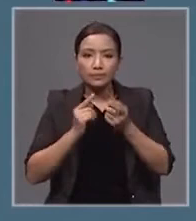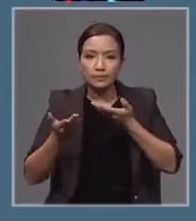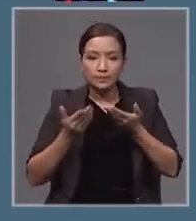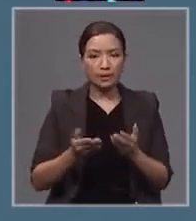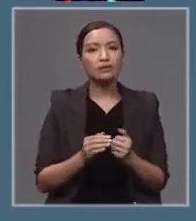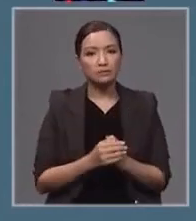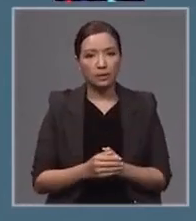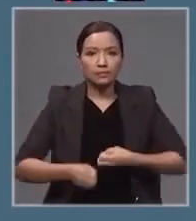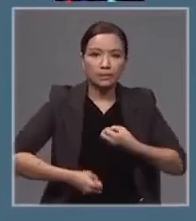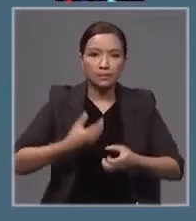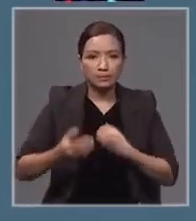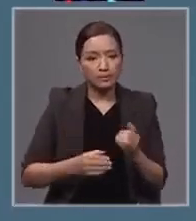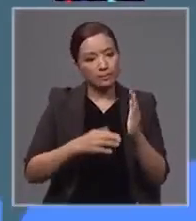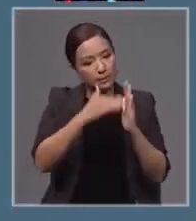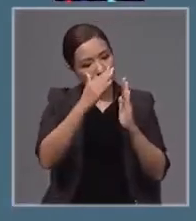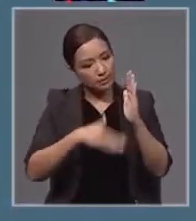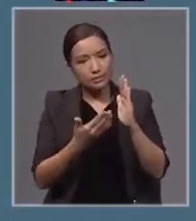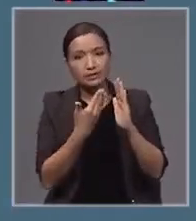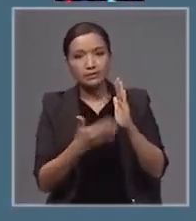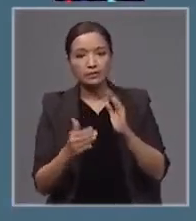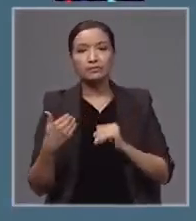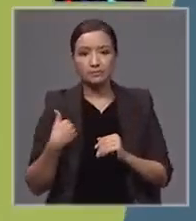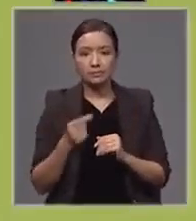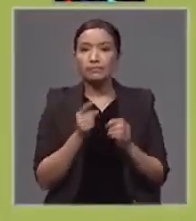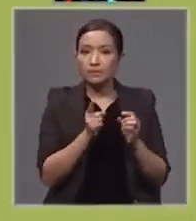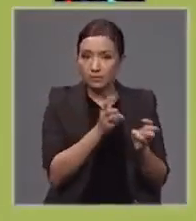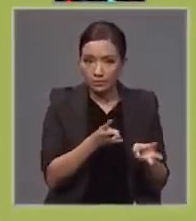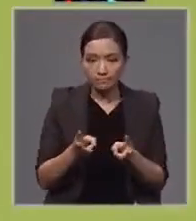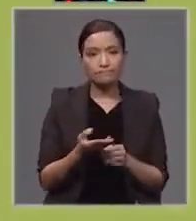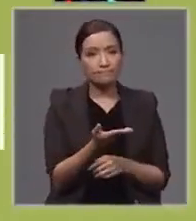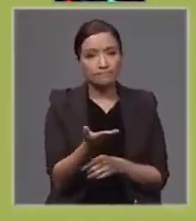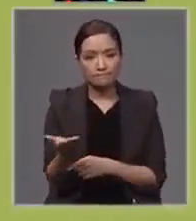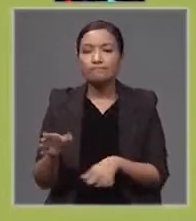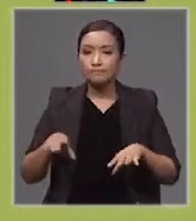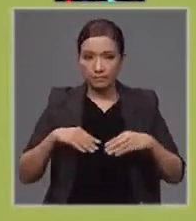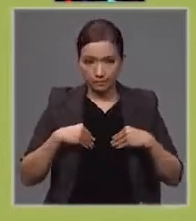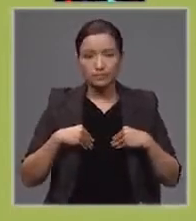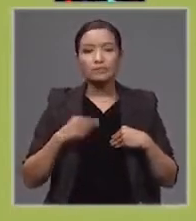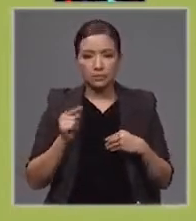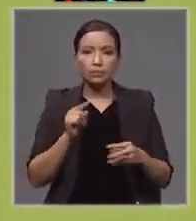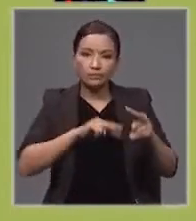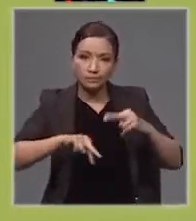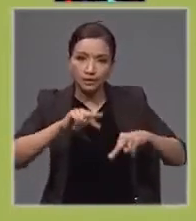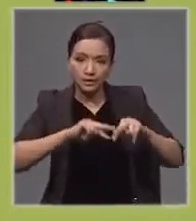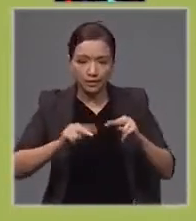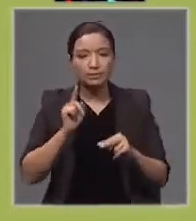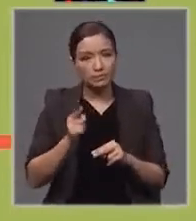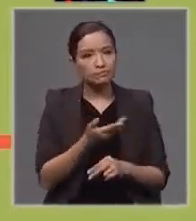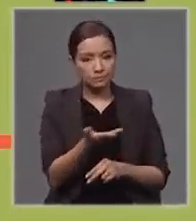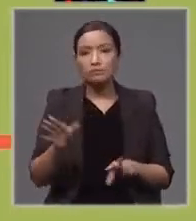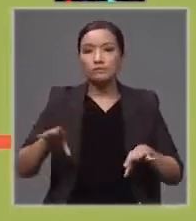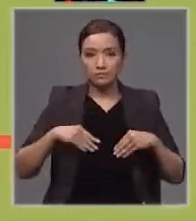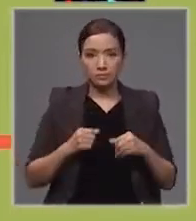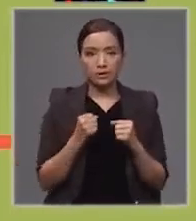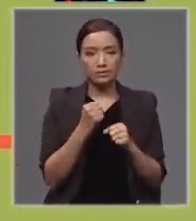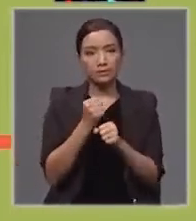ำลังจะเกิดขึ้นจากทุกฝ่ายน่าจะเป็นหนึ่งในวิธีการที่ทุกภาคส่วนยอมรับในผลการพิจารณาเนื่องจากเป็นความพยาย